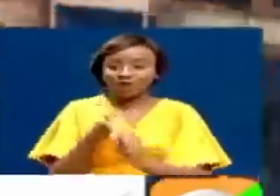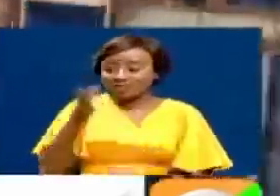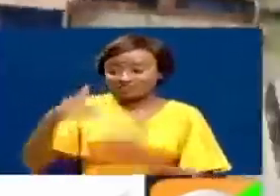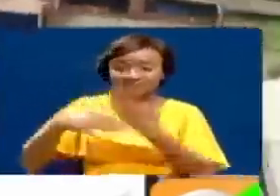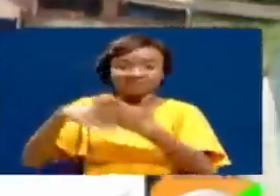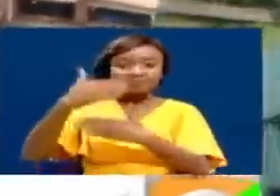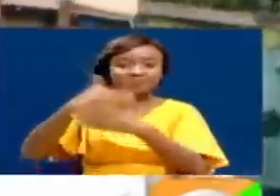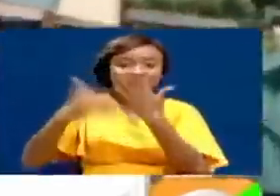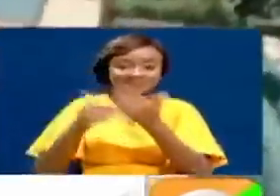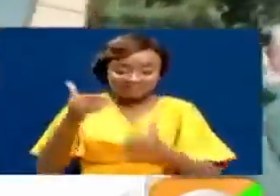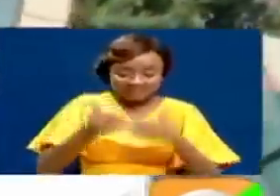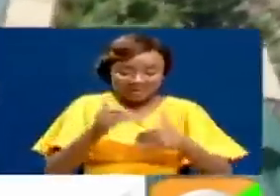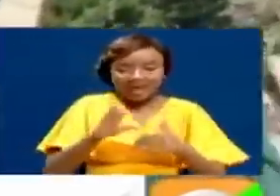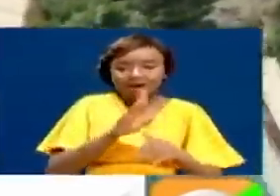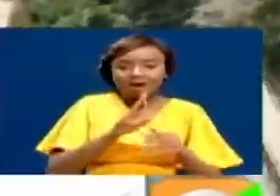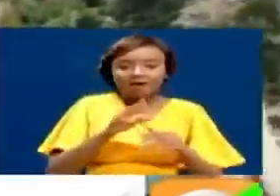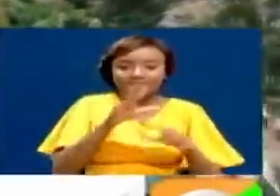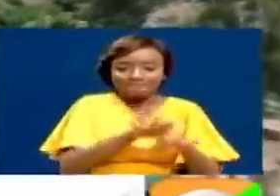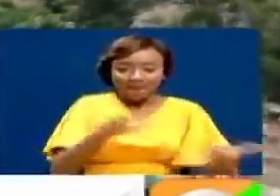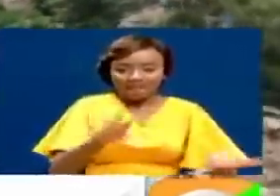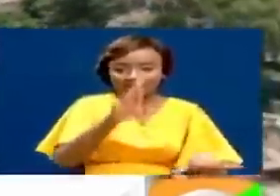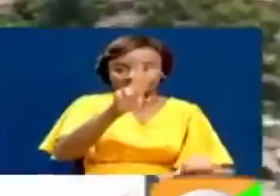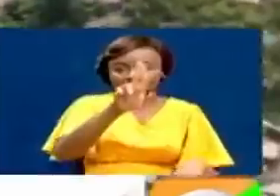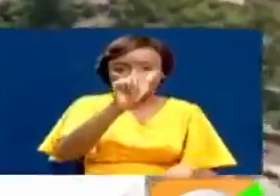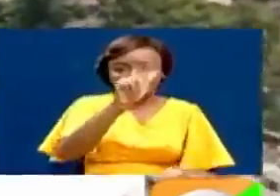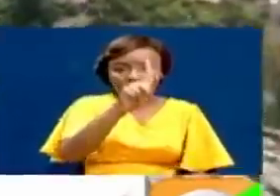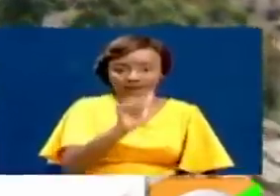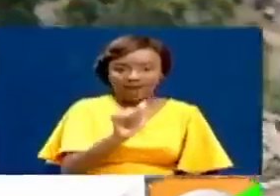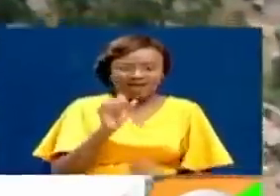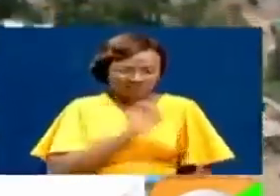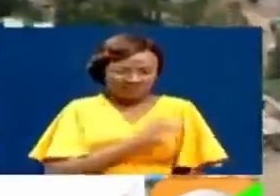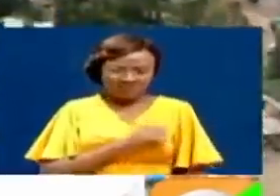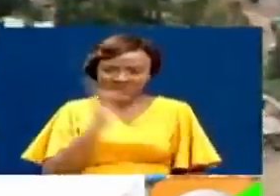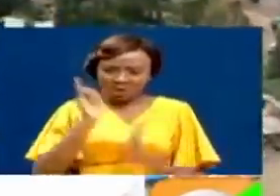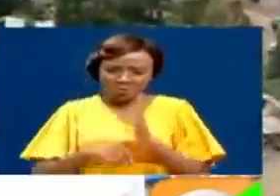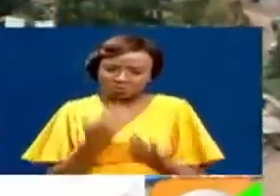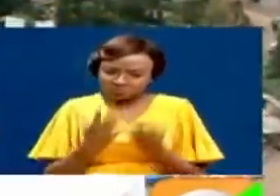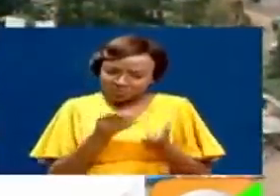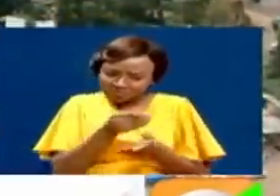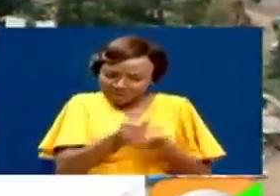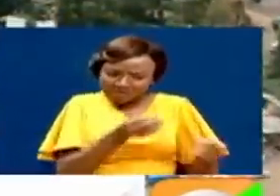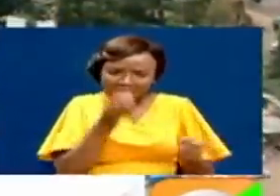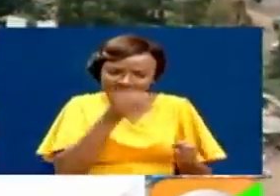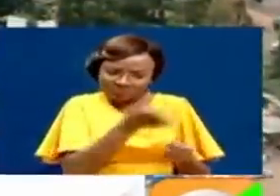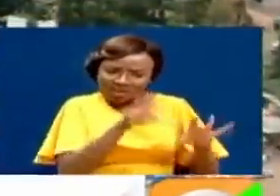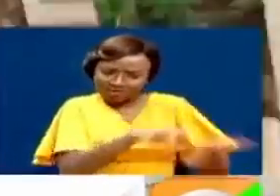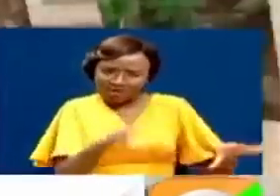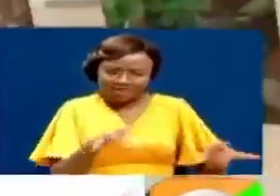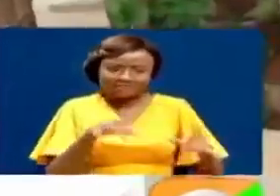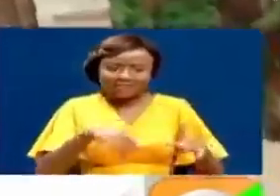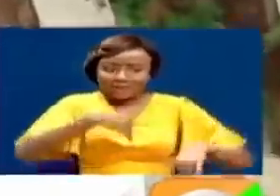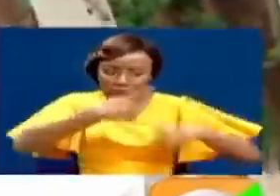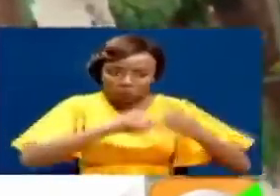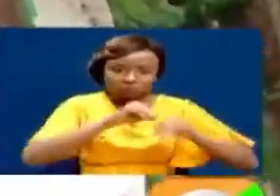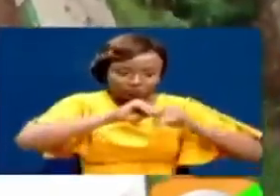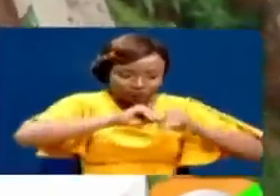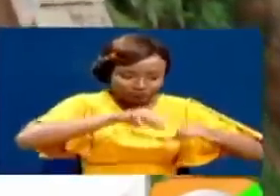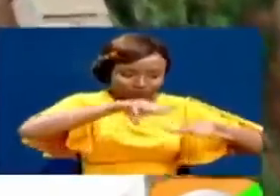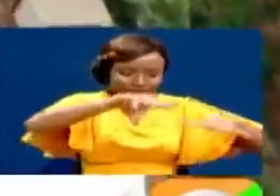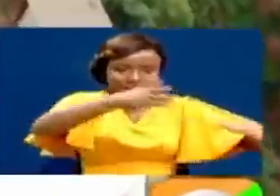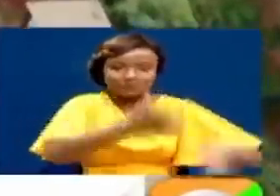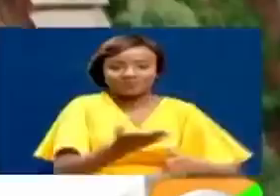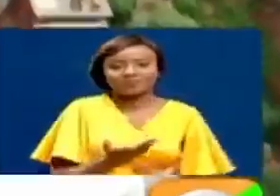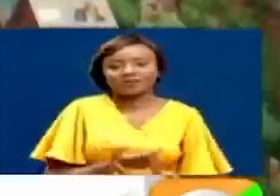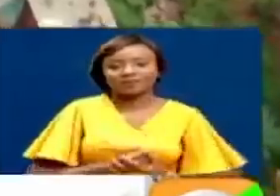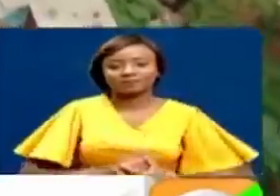likiwa karibu sana na soko la Ruaka, ipo hofu kwamba huenda walinunua vyakula sokoni na huenda walisambaza